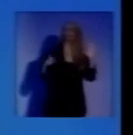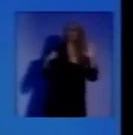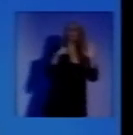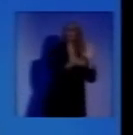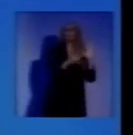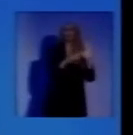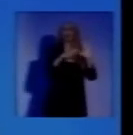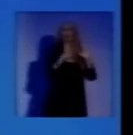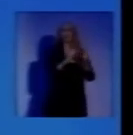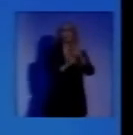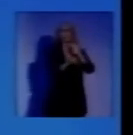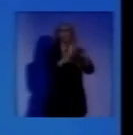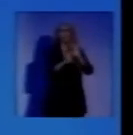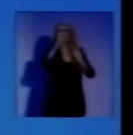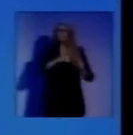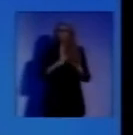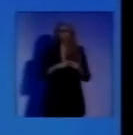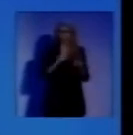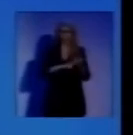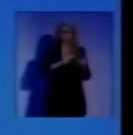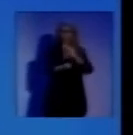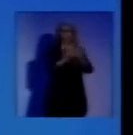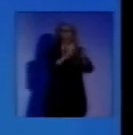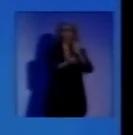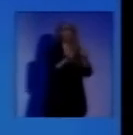διαρθρωτικών μεταρρυθμίσεων που πρέπει να γίνουν ούτως ή αλλιώς.